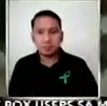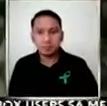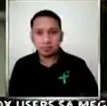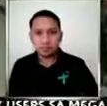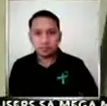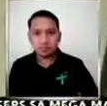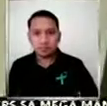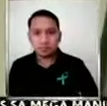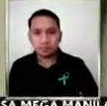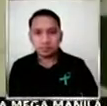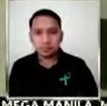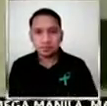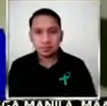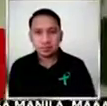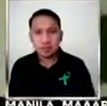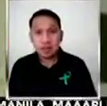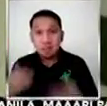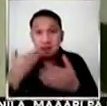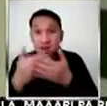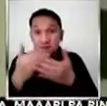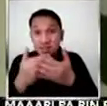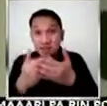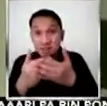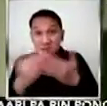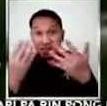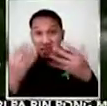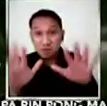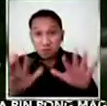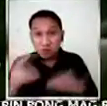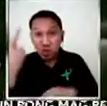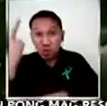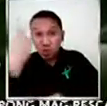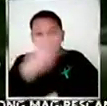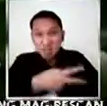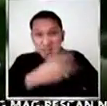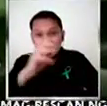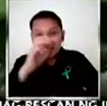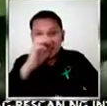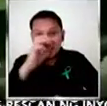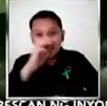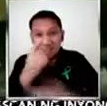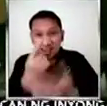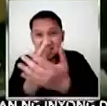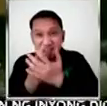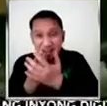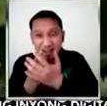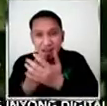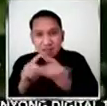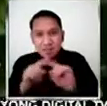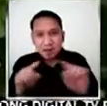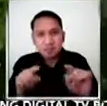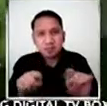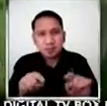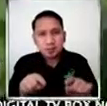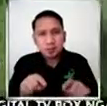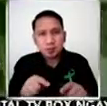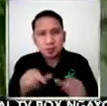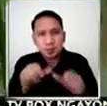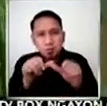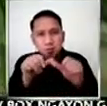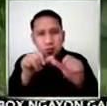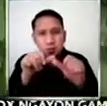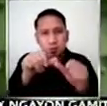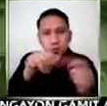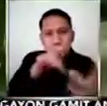Ilang oras na lang matatapos na ang dalawang araw na lockdown ng Tondo District 1, pero tuloy ang paglilibot ng dambuhalang all-purpose vehicle ng